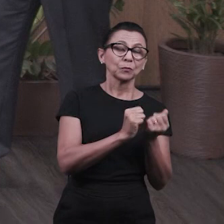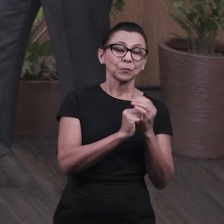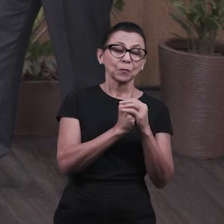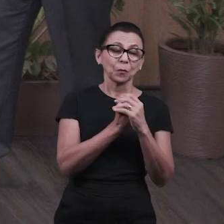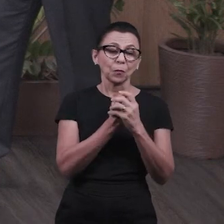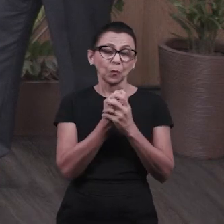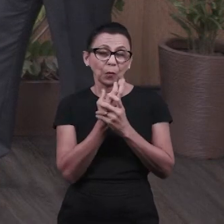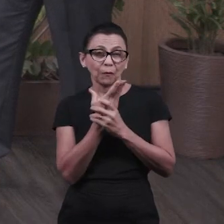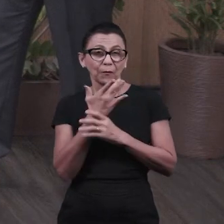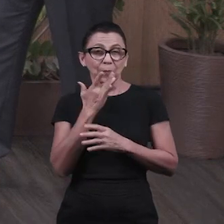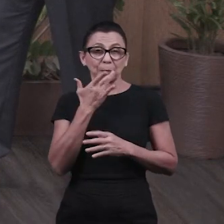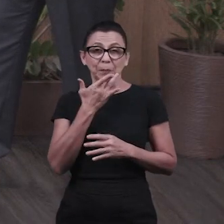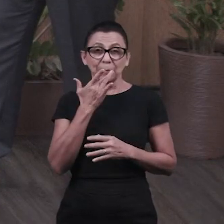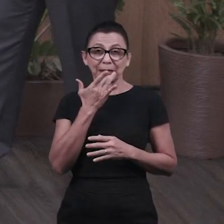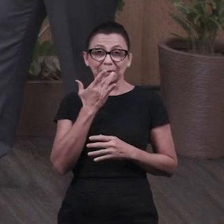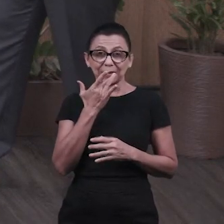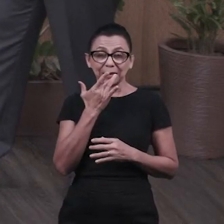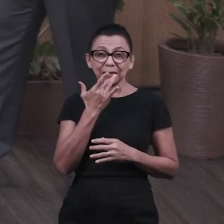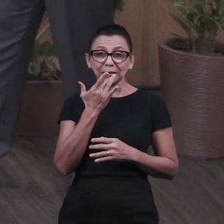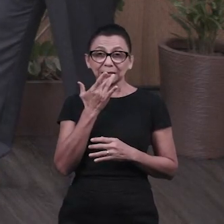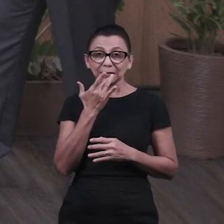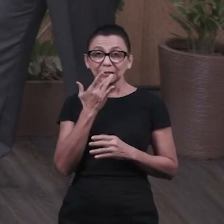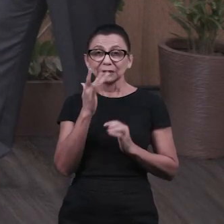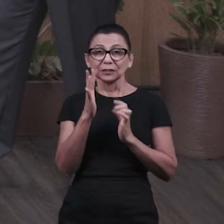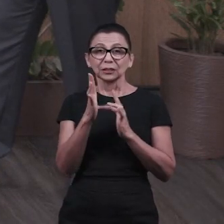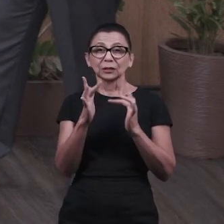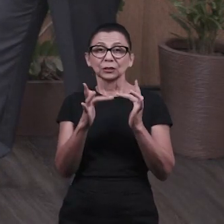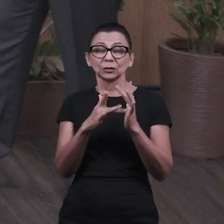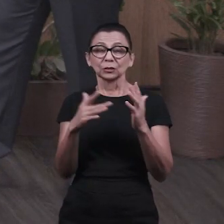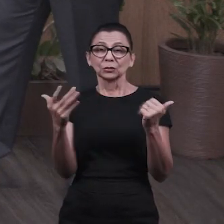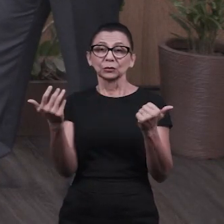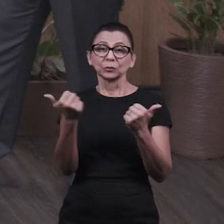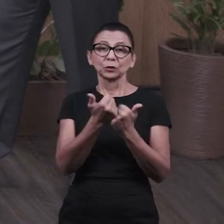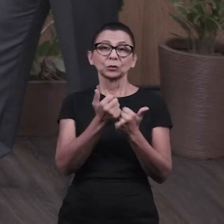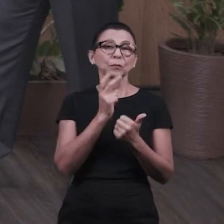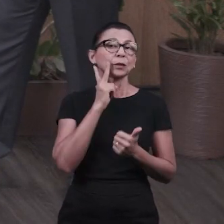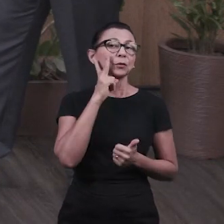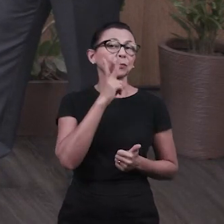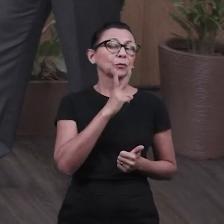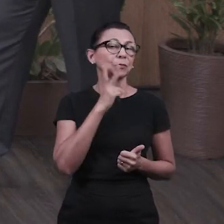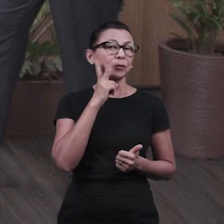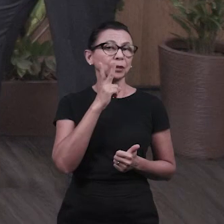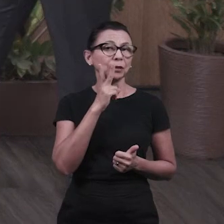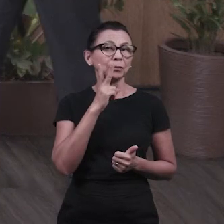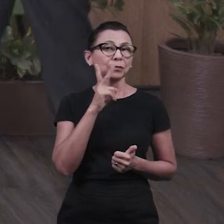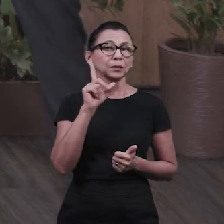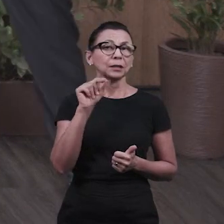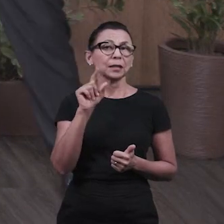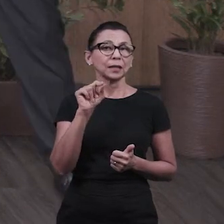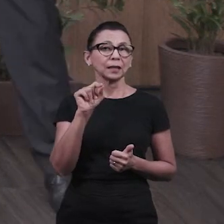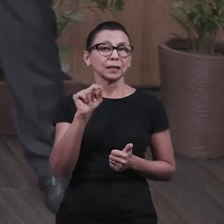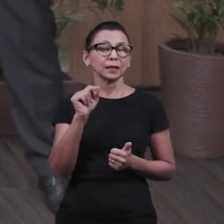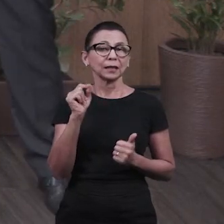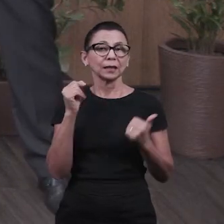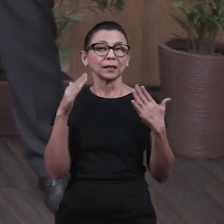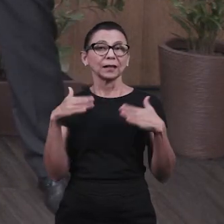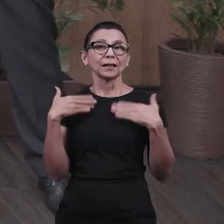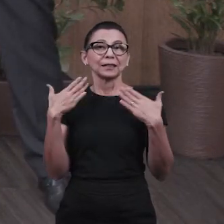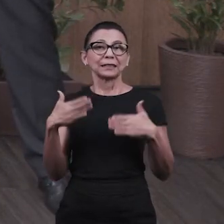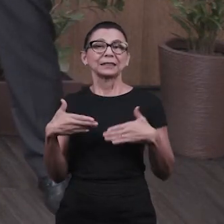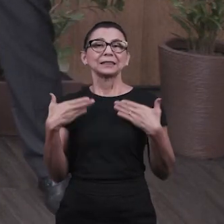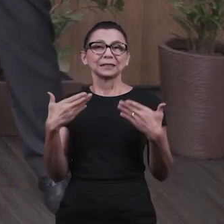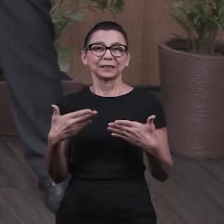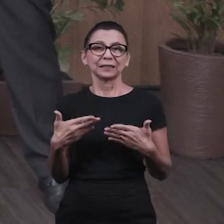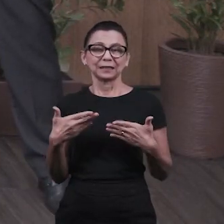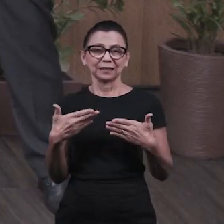toute l'amertume de la croix, et remplace par la joie du salut. C'est-à-dire, nous, en tant que membres